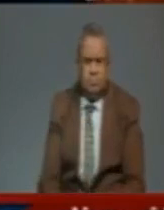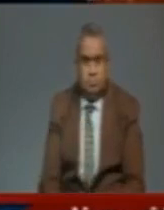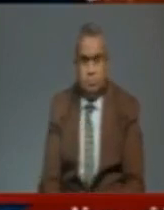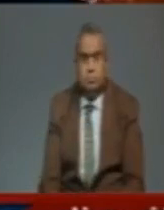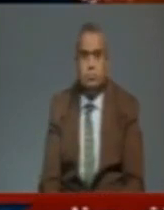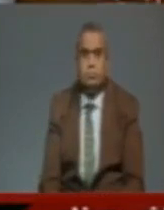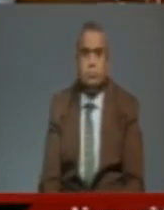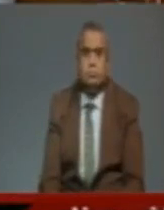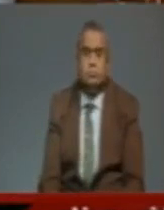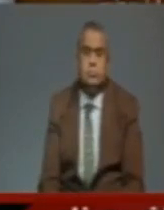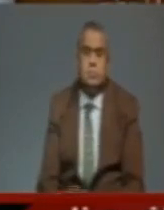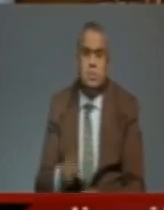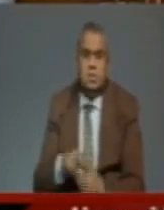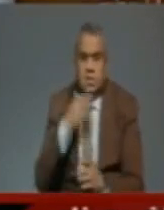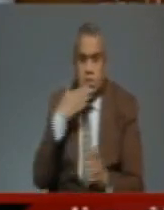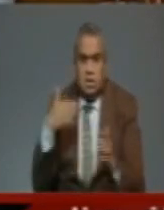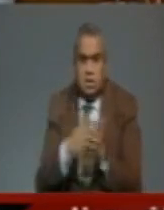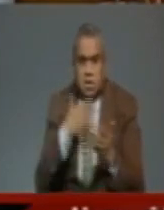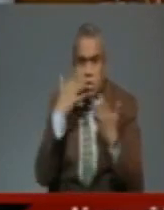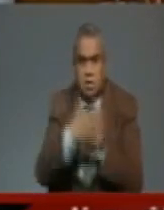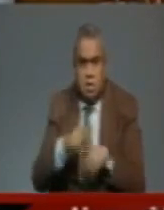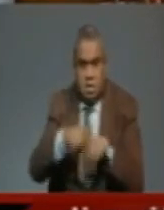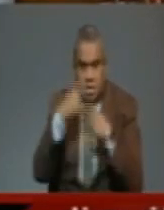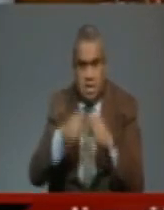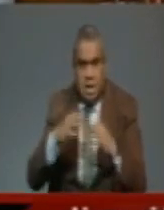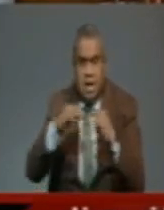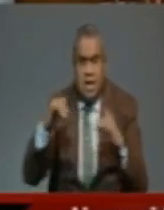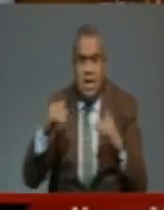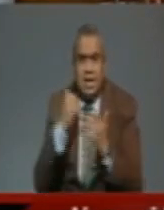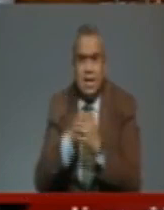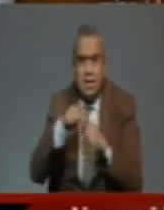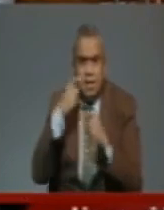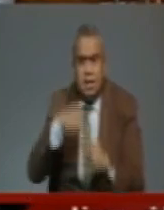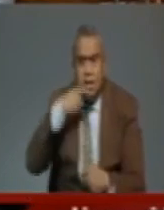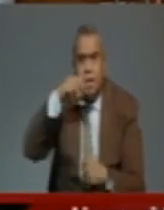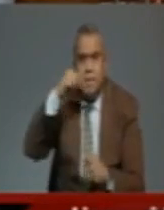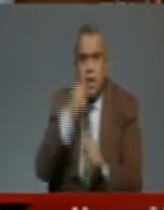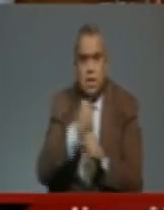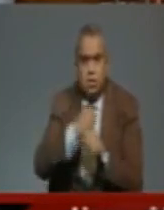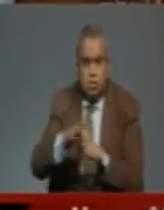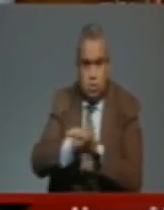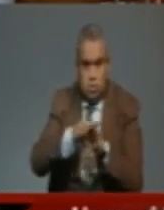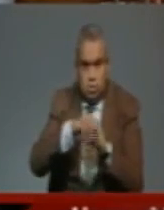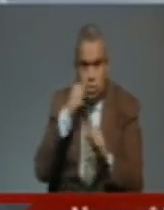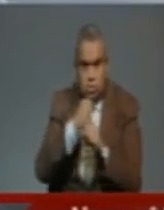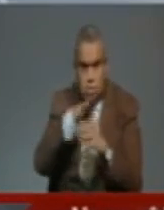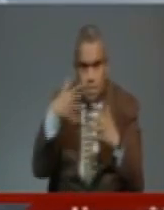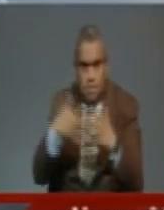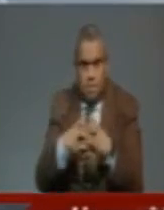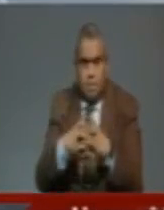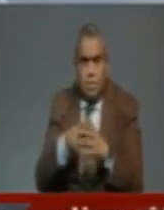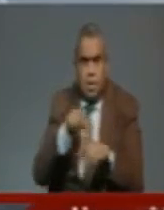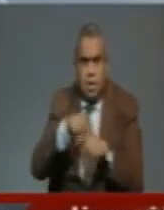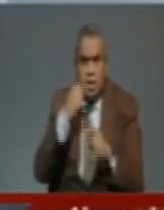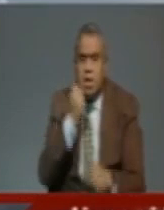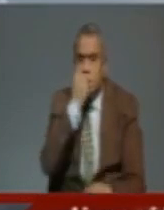اخر شركه فنم عندنا هو شركه الجسر العربي الملاحه. الجسر العربي الملاحه شركه مصريه اردنيه عراقيه بتعمل ما بين الضبعه ومواني